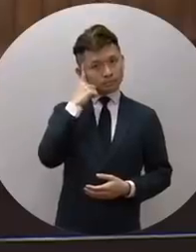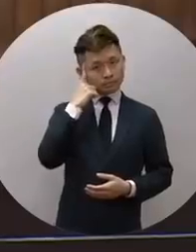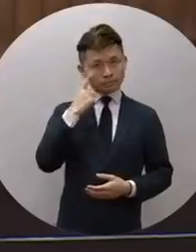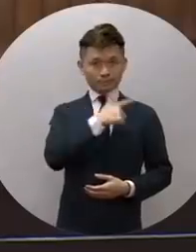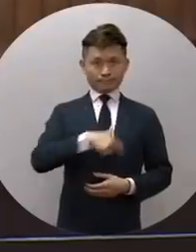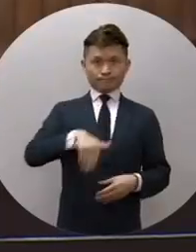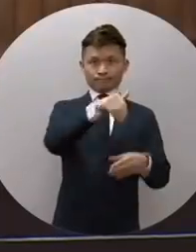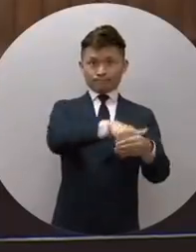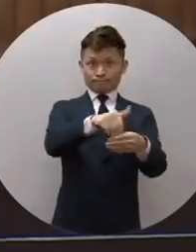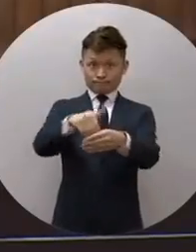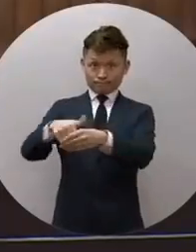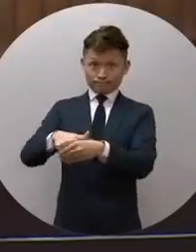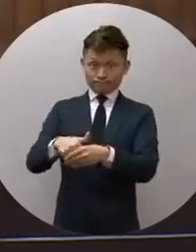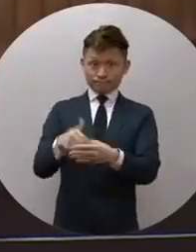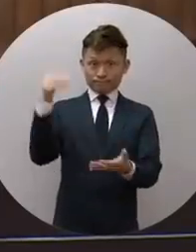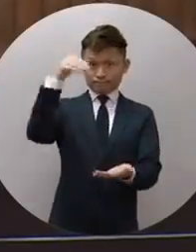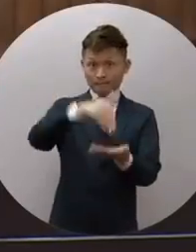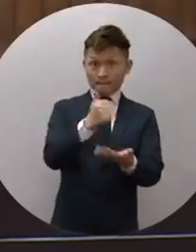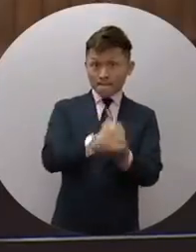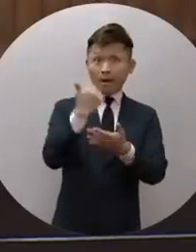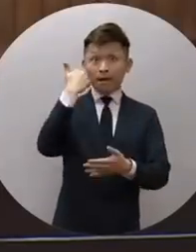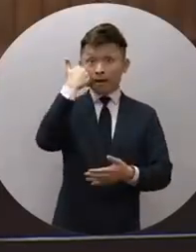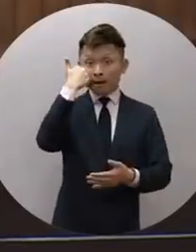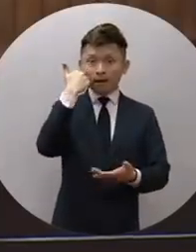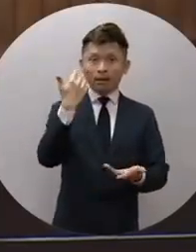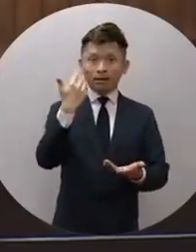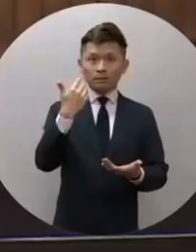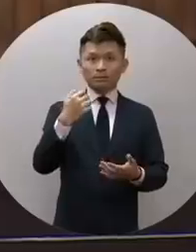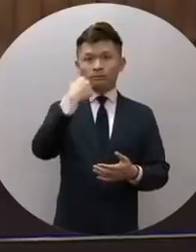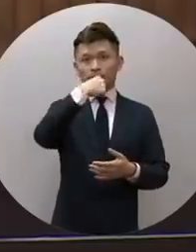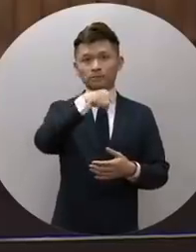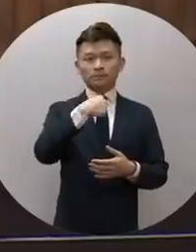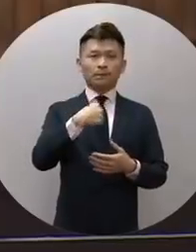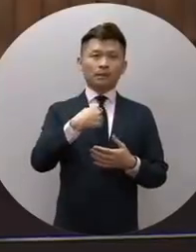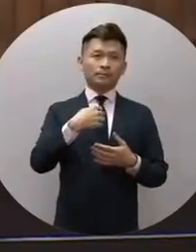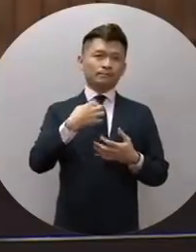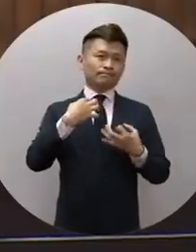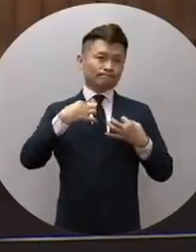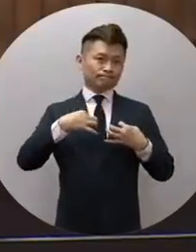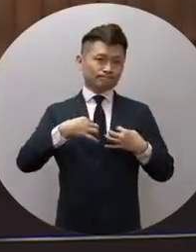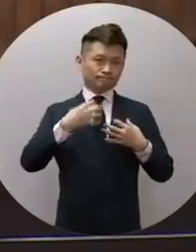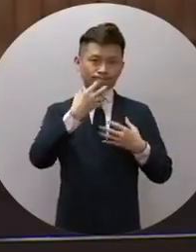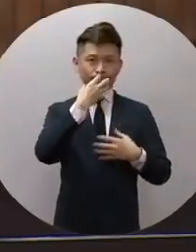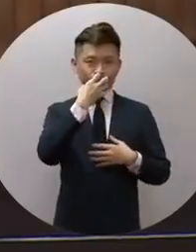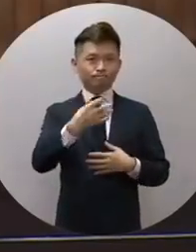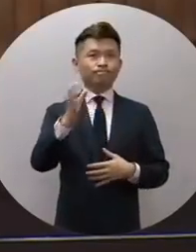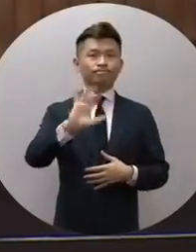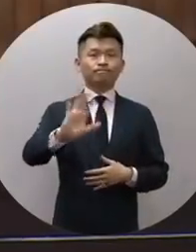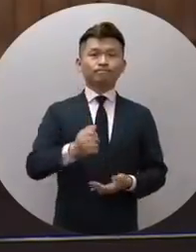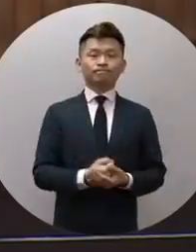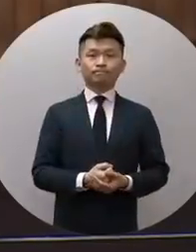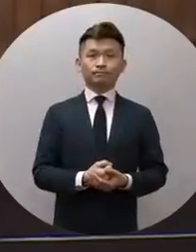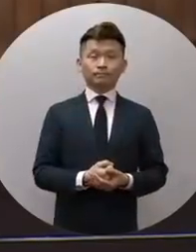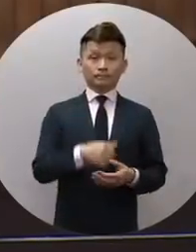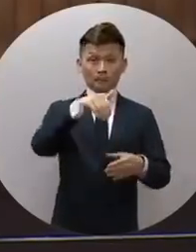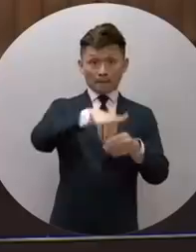大选结果造成再次失掉半壁台湾的遗憾，赢得